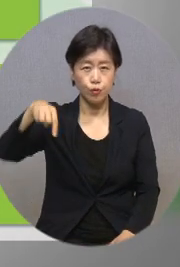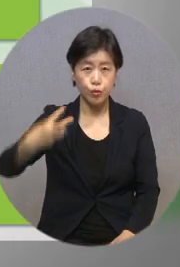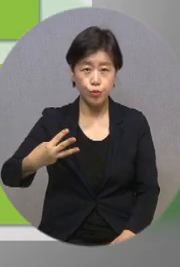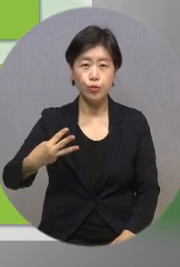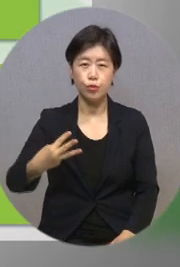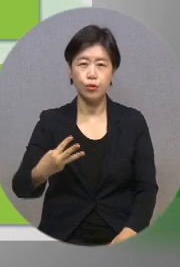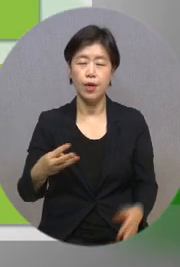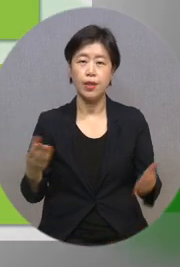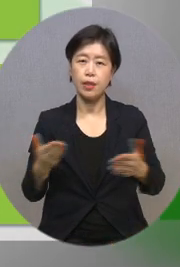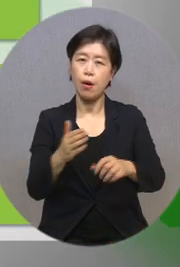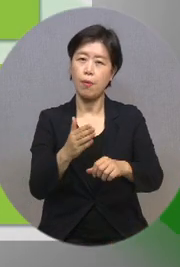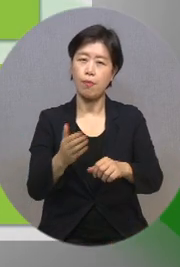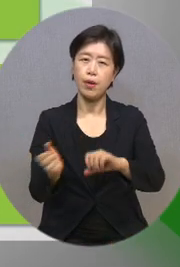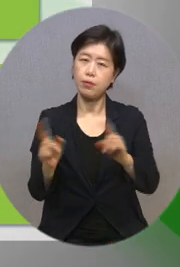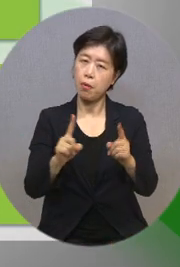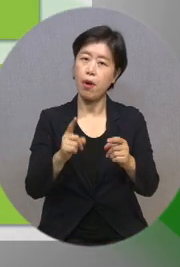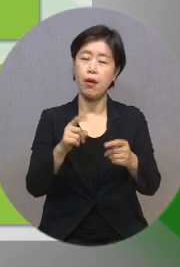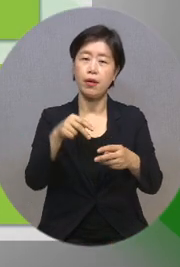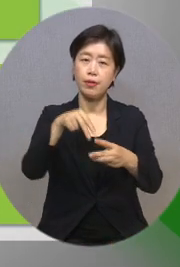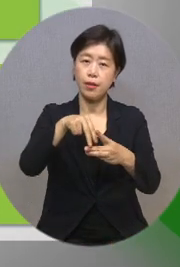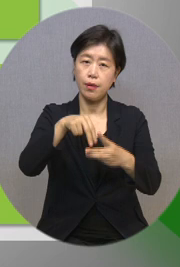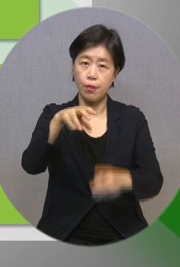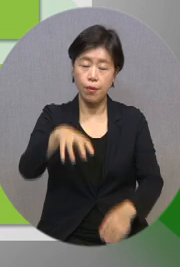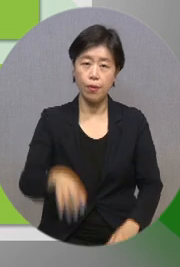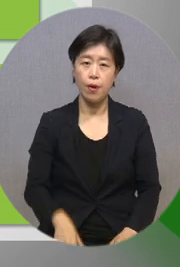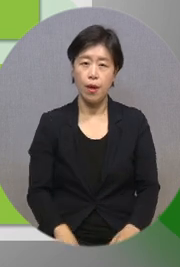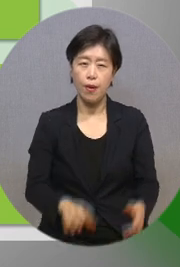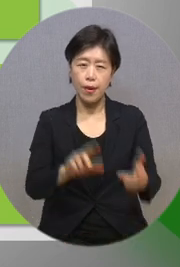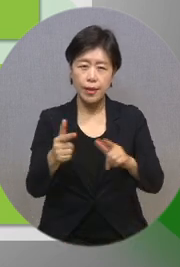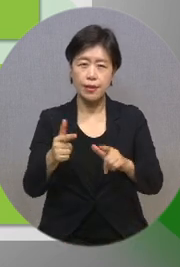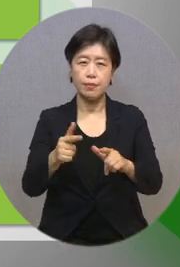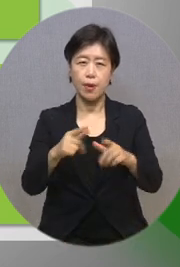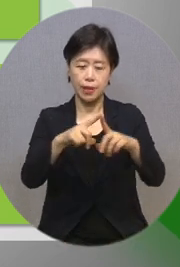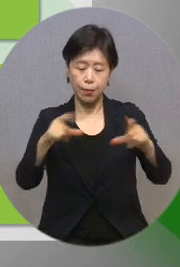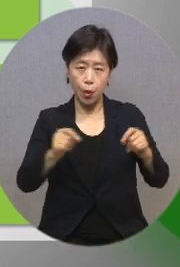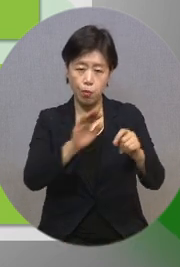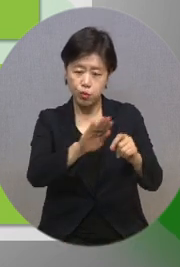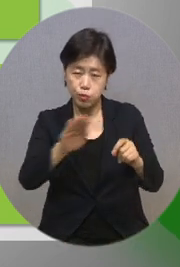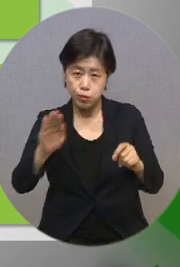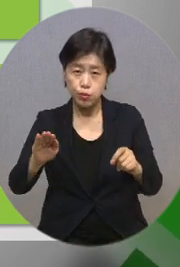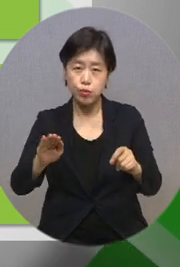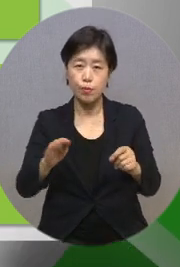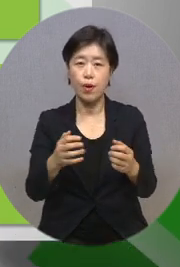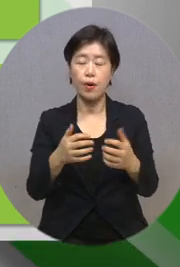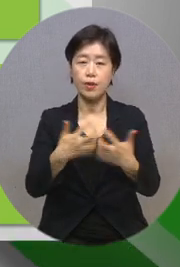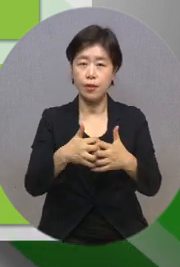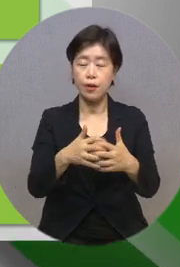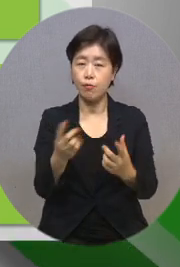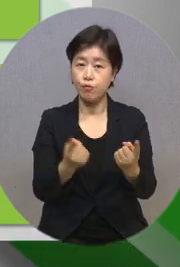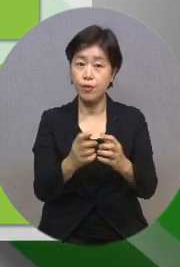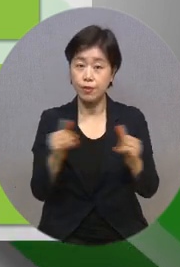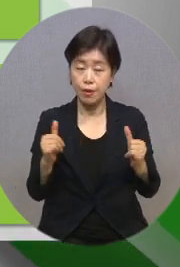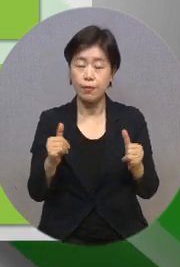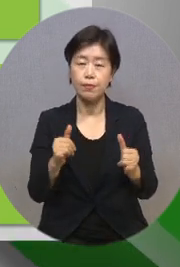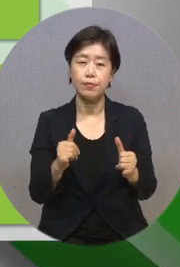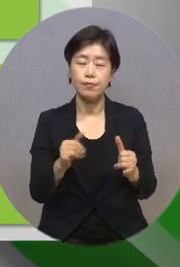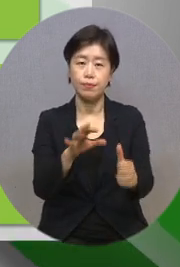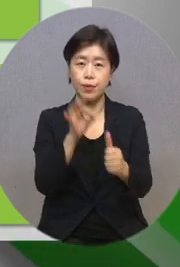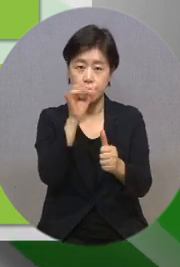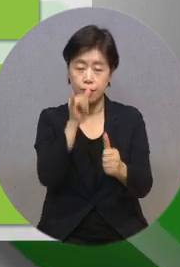마중물직업재활센터에서 주의포장 상표부착기 등 기타 기계조작원을 모집합니다. 접수마감일은